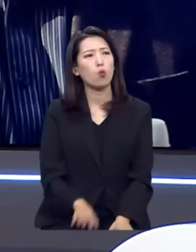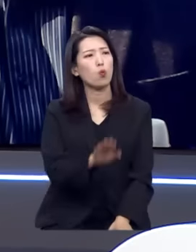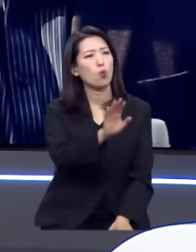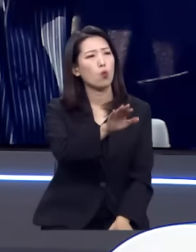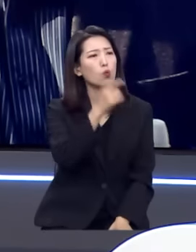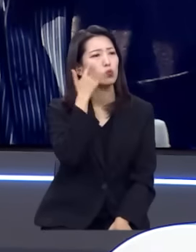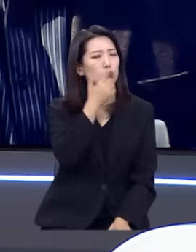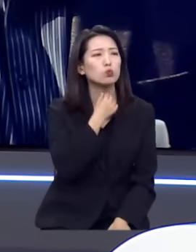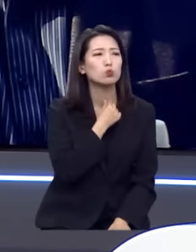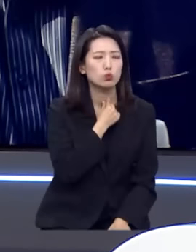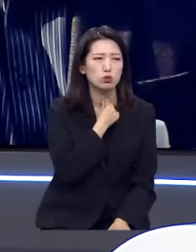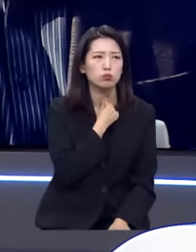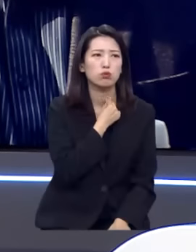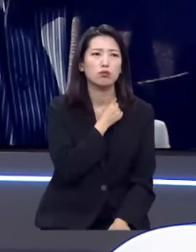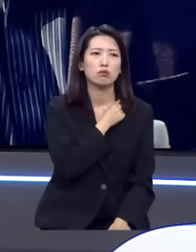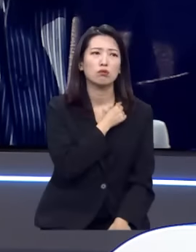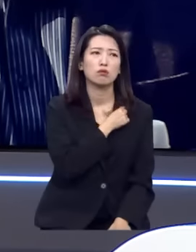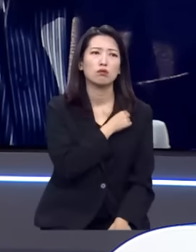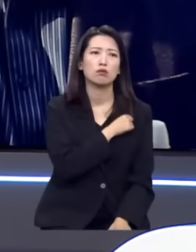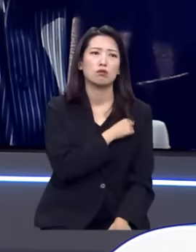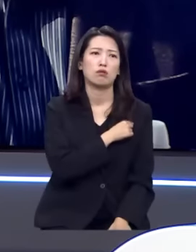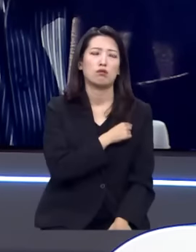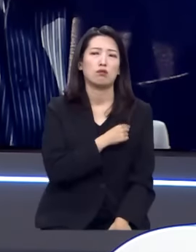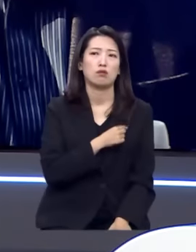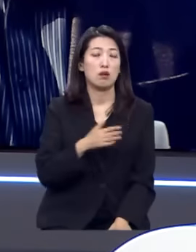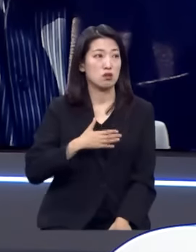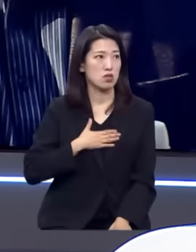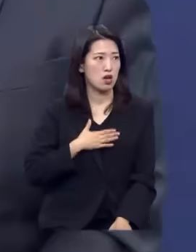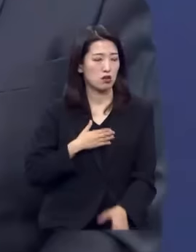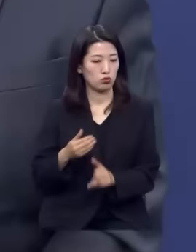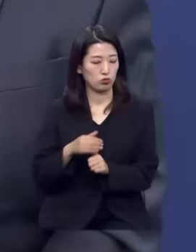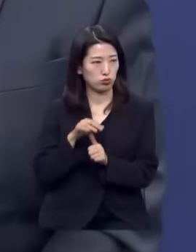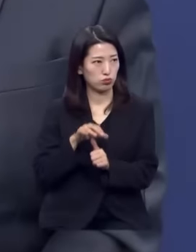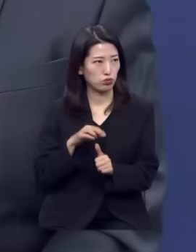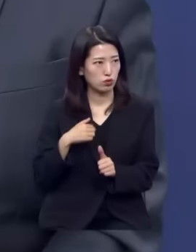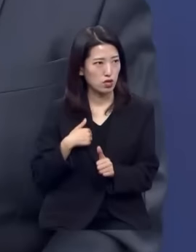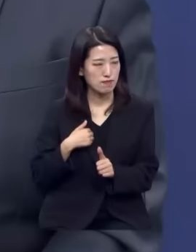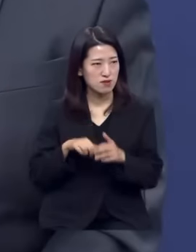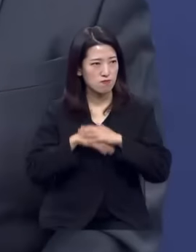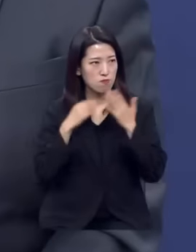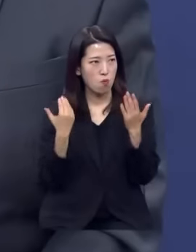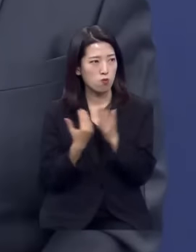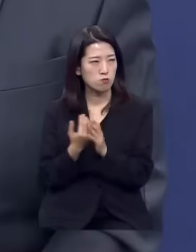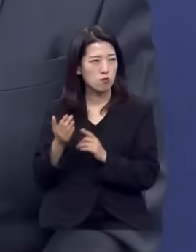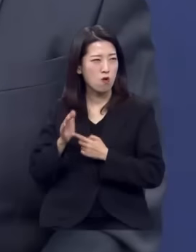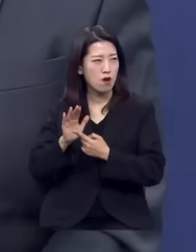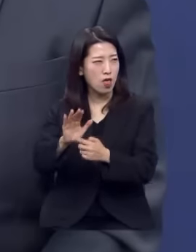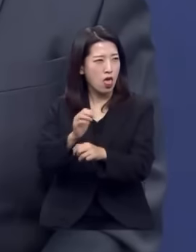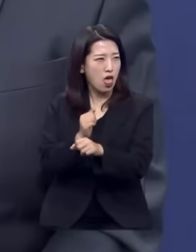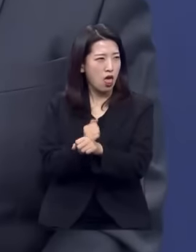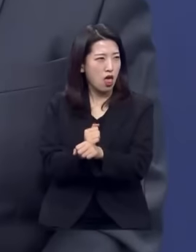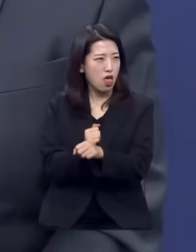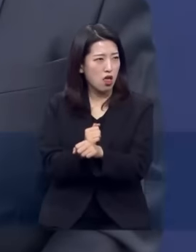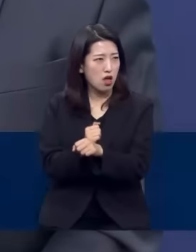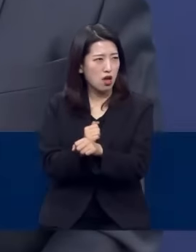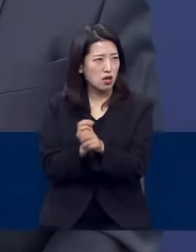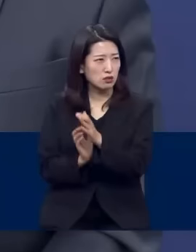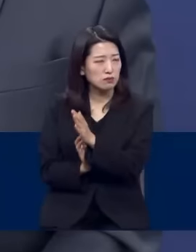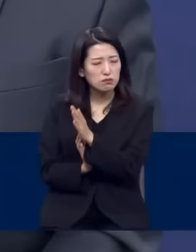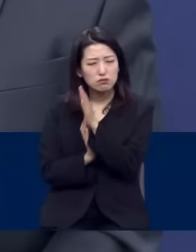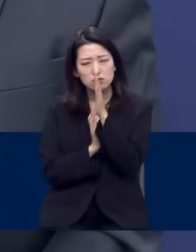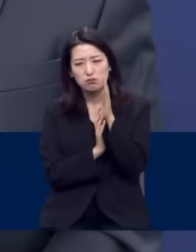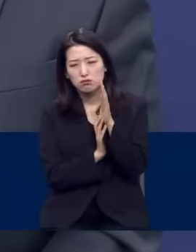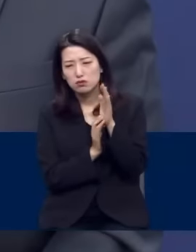의아한게 나 구속되면 앞에서 구속되면 나 다 공개할 거야 뭐 이런 식으로 얘기를 하면 한쪽으로 또 계속 김여사님